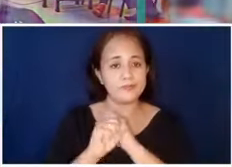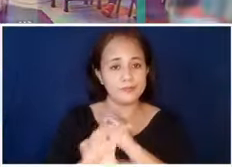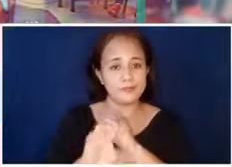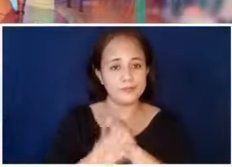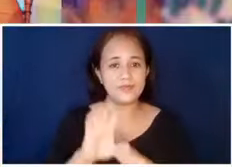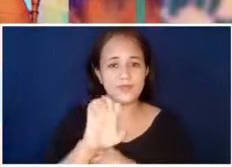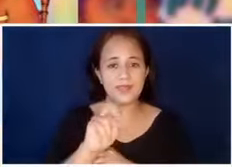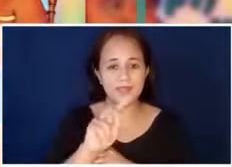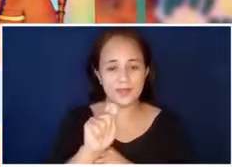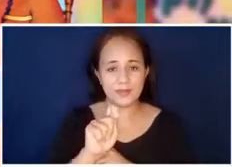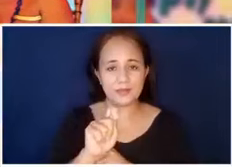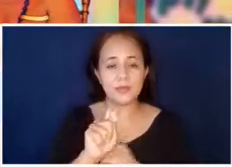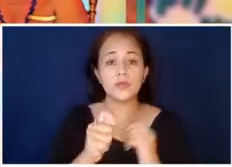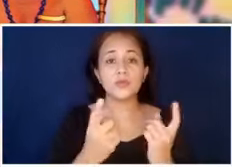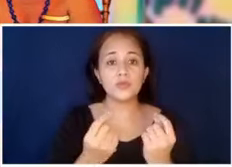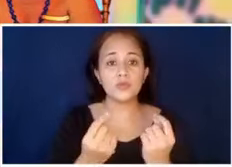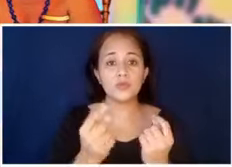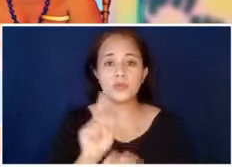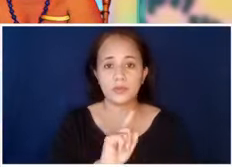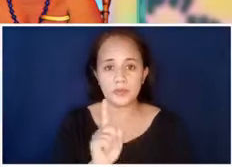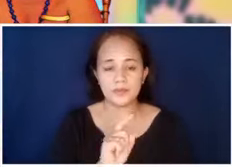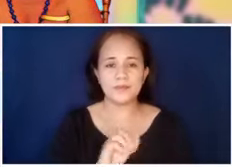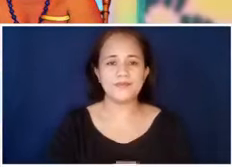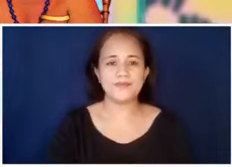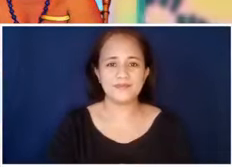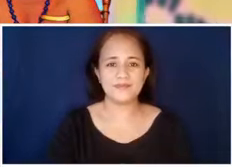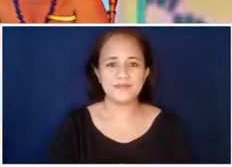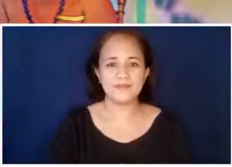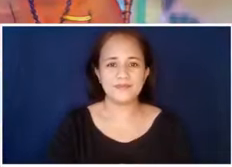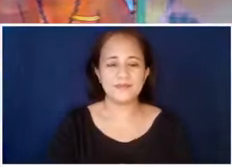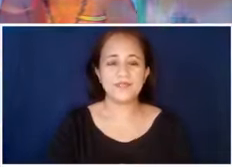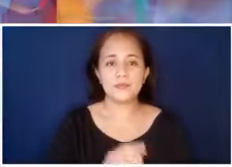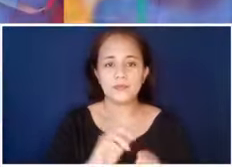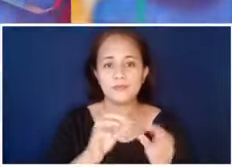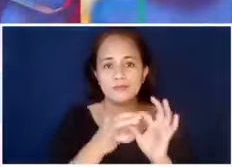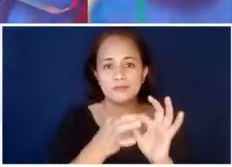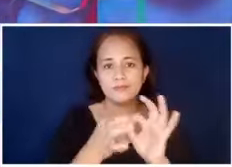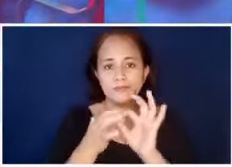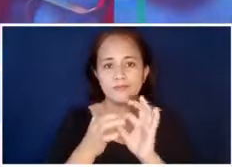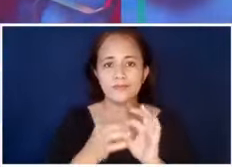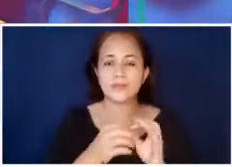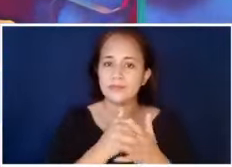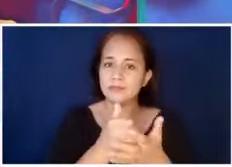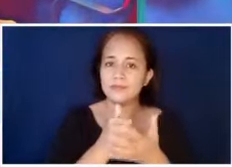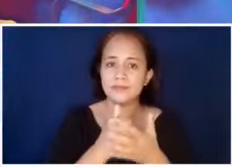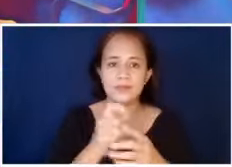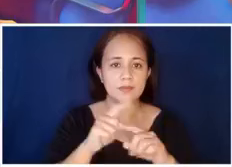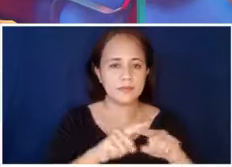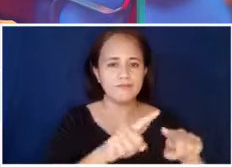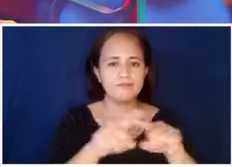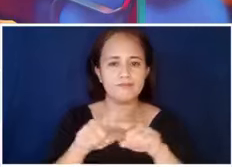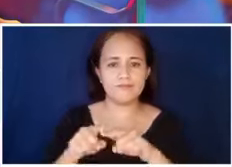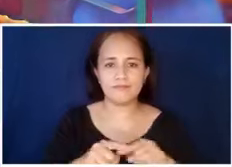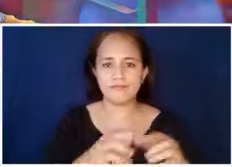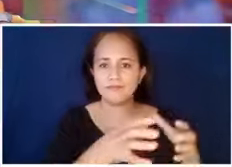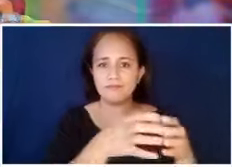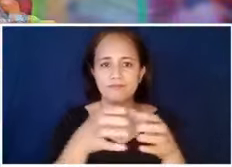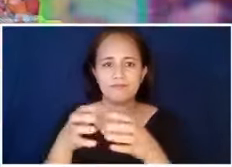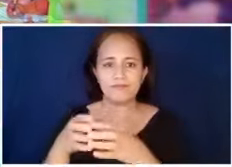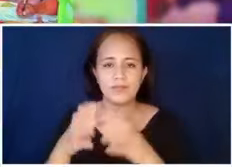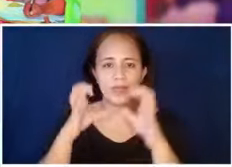ENET, isinasagawa nito ang sumusunod. Pakikipag-ugnayan at pakikipagtulungan sa iba't ibang sektor